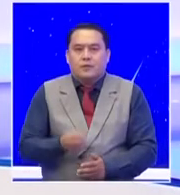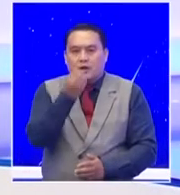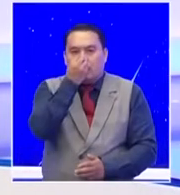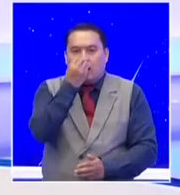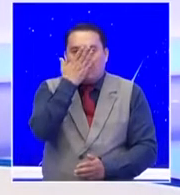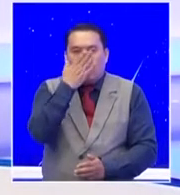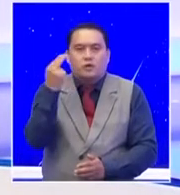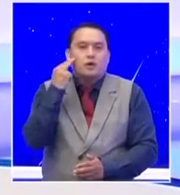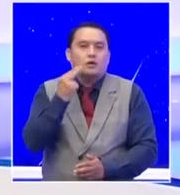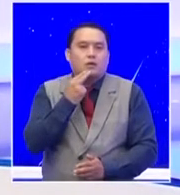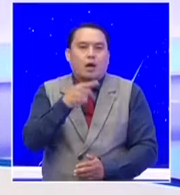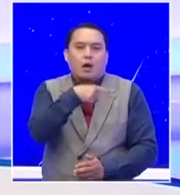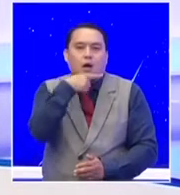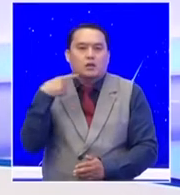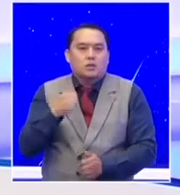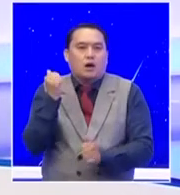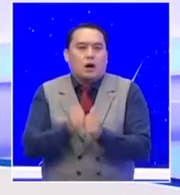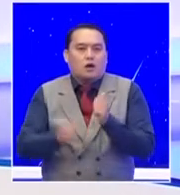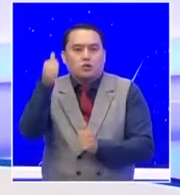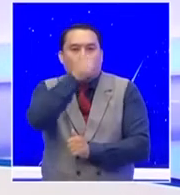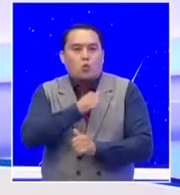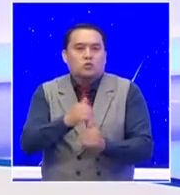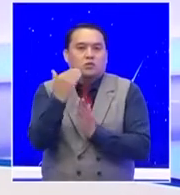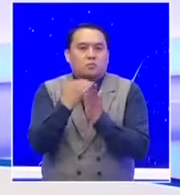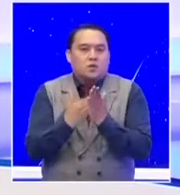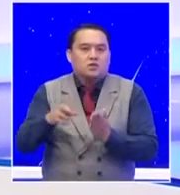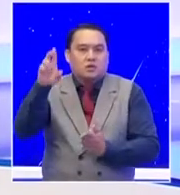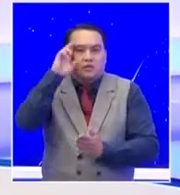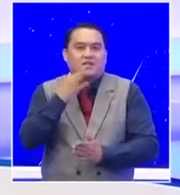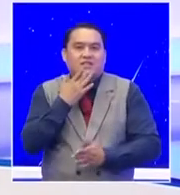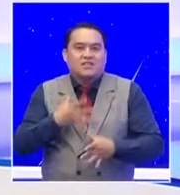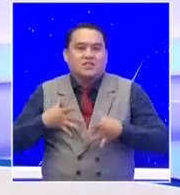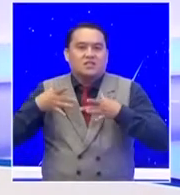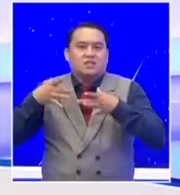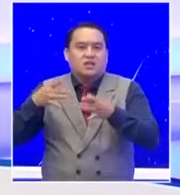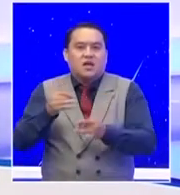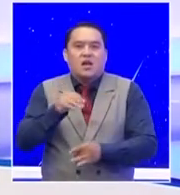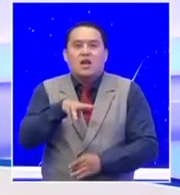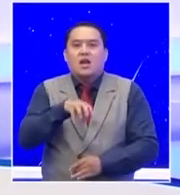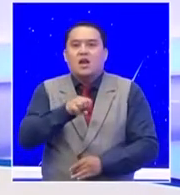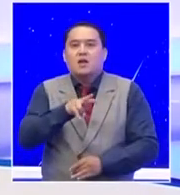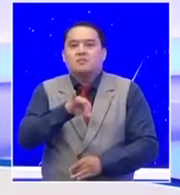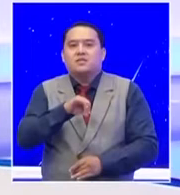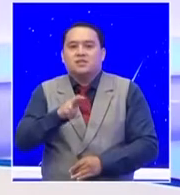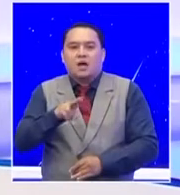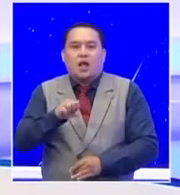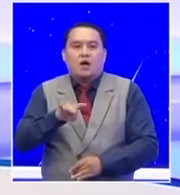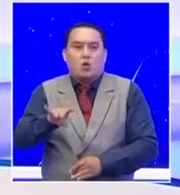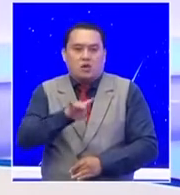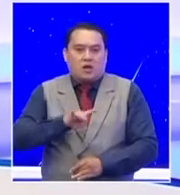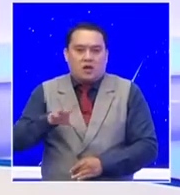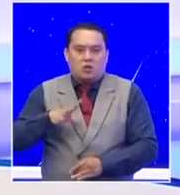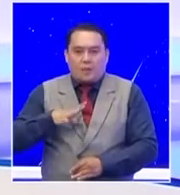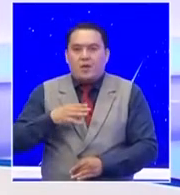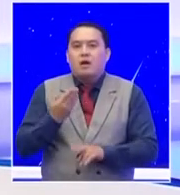Япония, Китай, Россия. С каждым годом расширяется список стран-импортеров УТО «Лепсинск-Өнімдері» из Алакольского